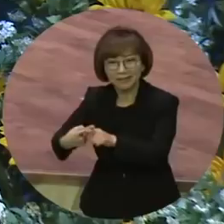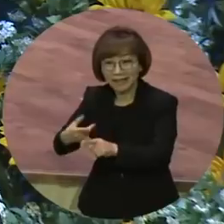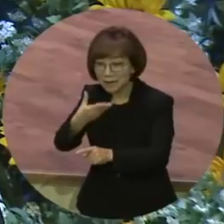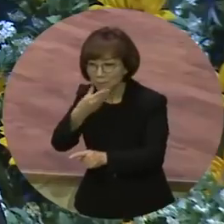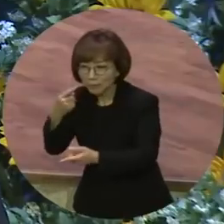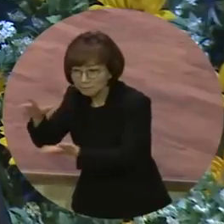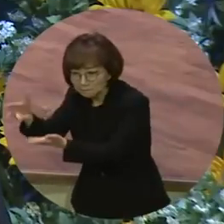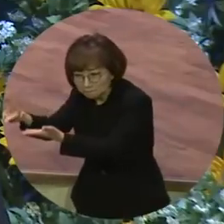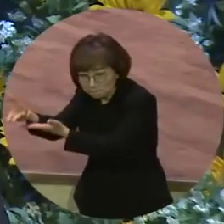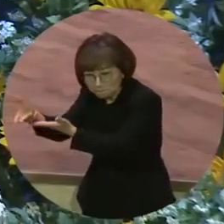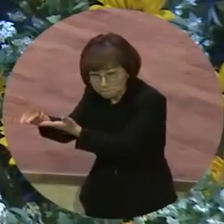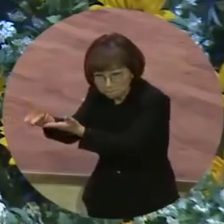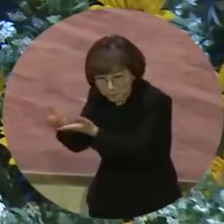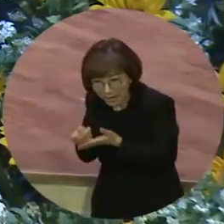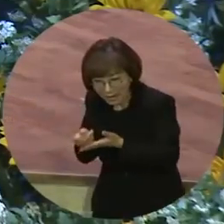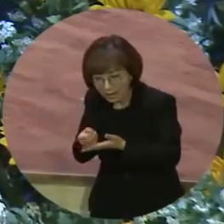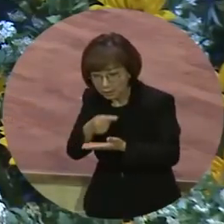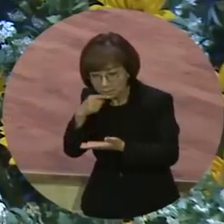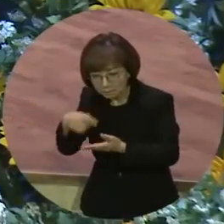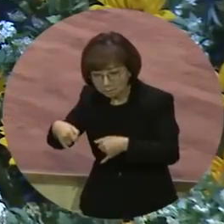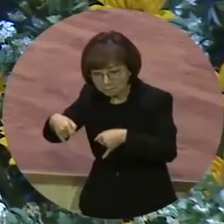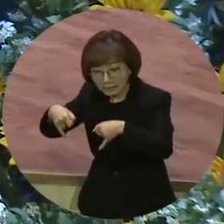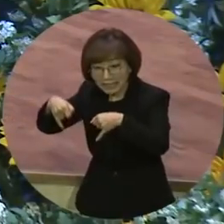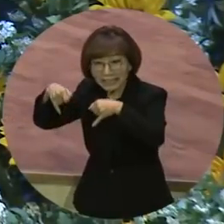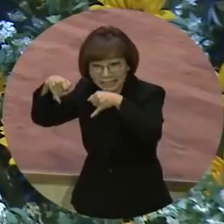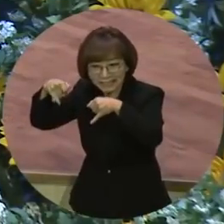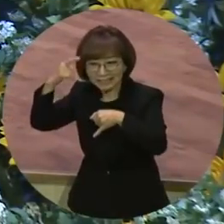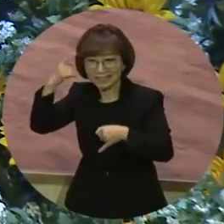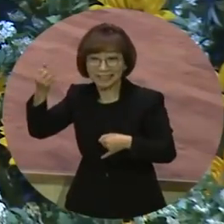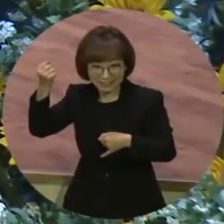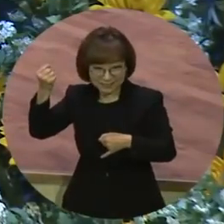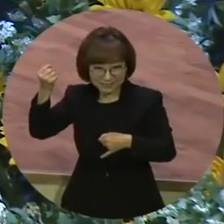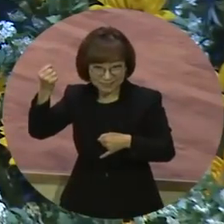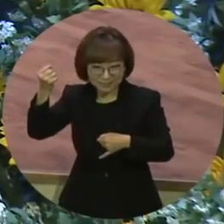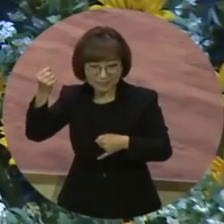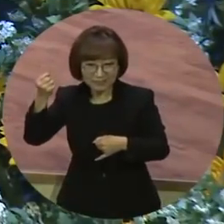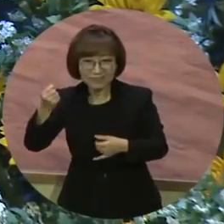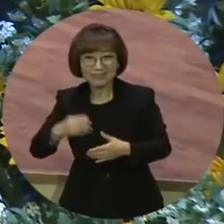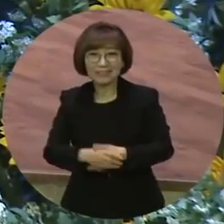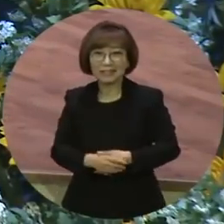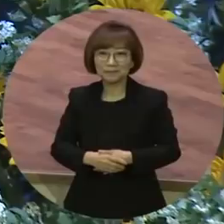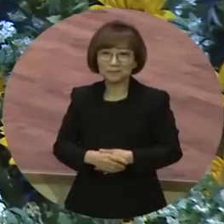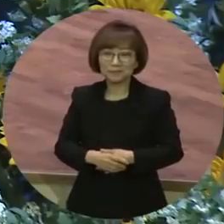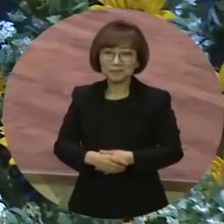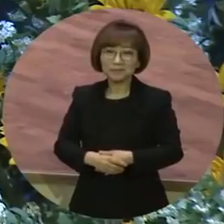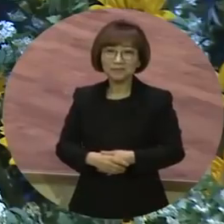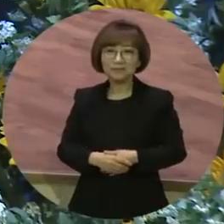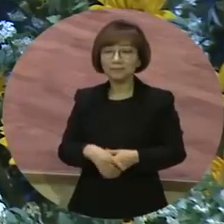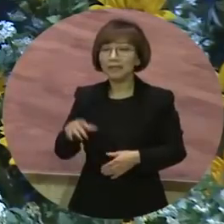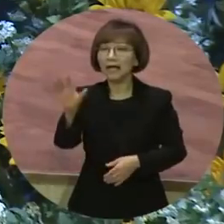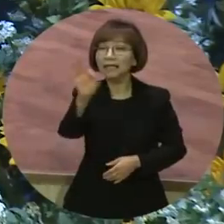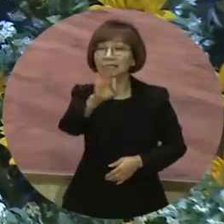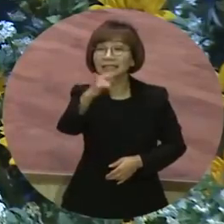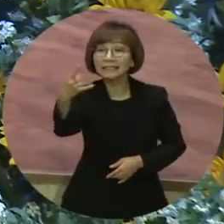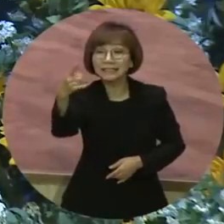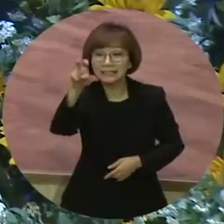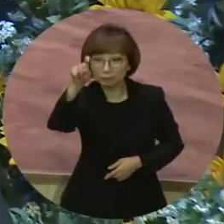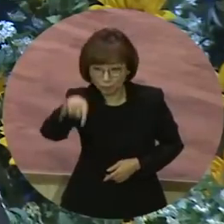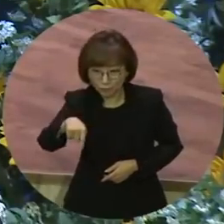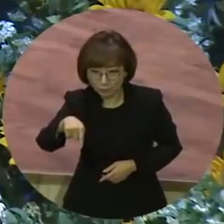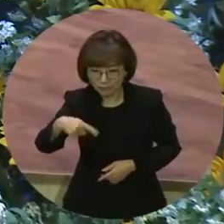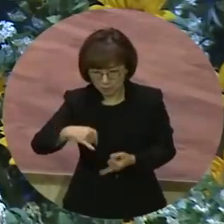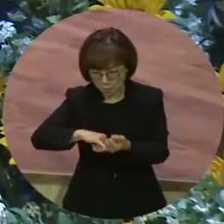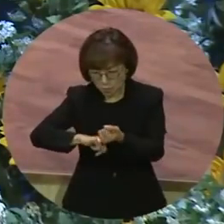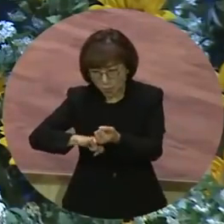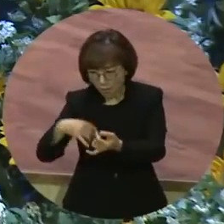빚진 자 이 말 헬라 말로 오펠레테스라는데 오펠레테스란 말은 해야 할 의무가 있는 사람